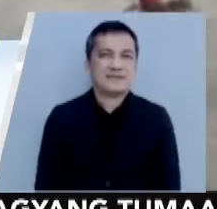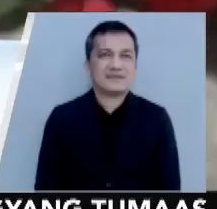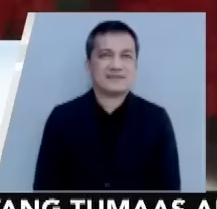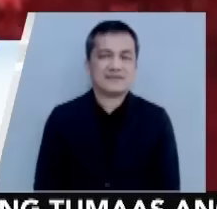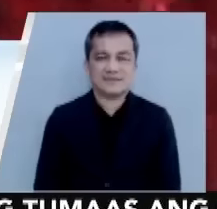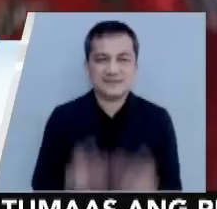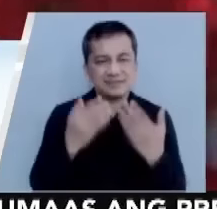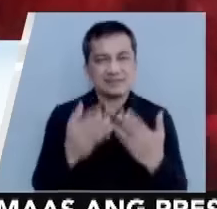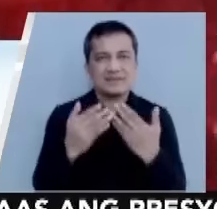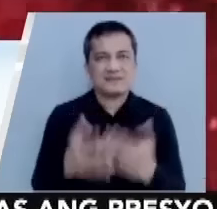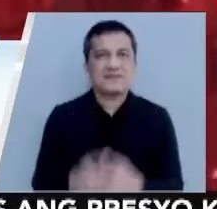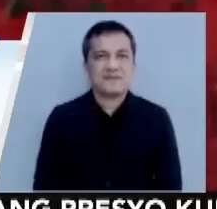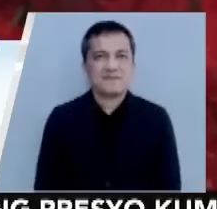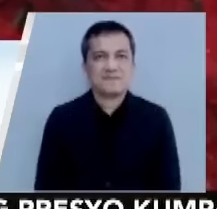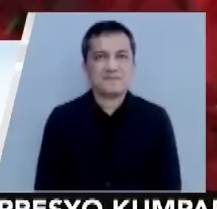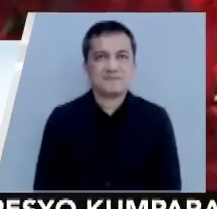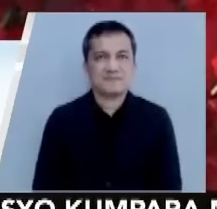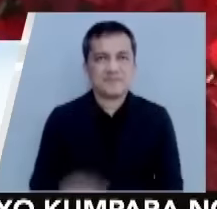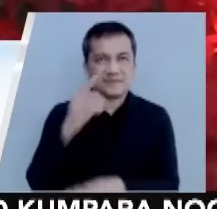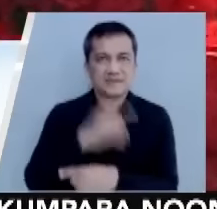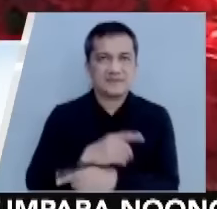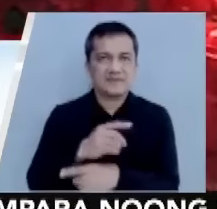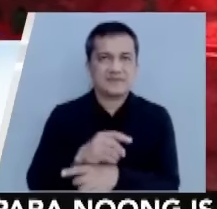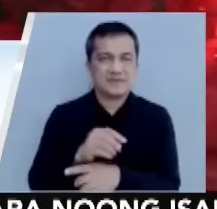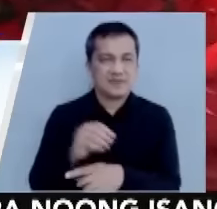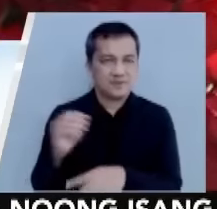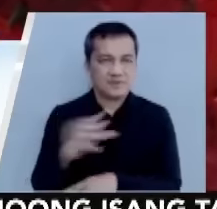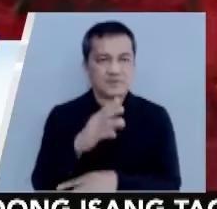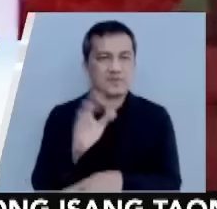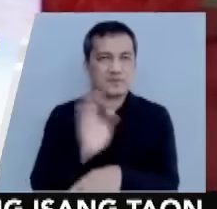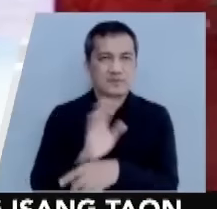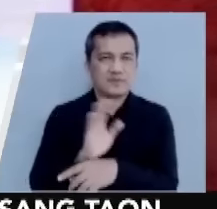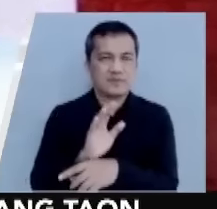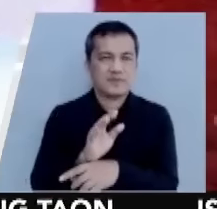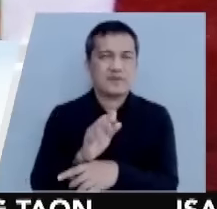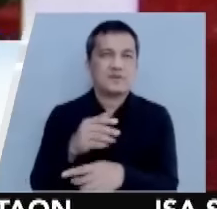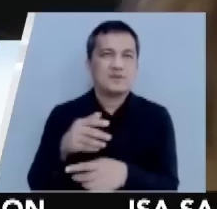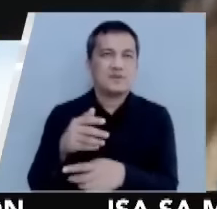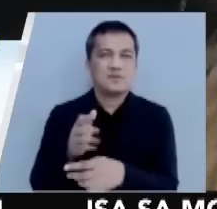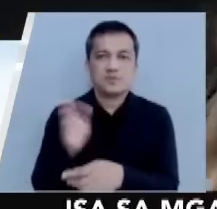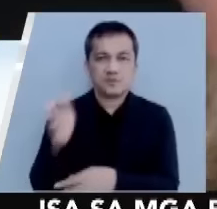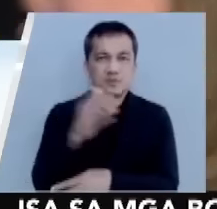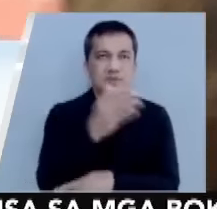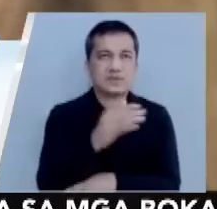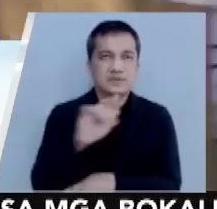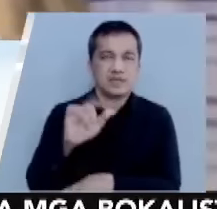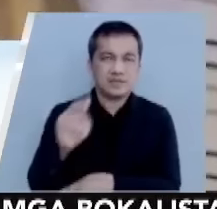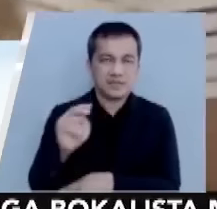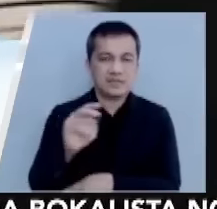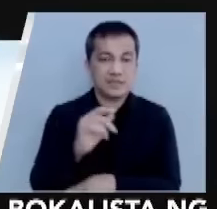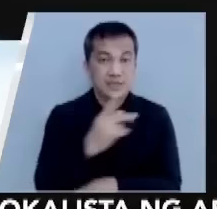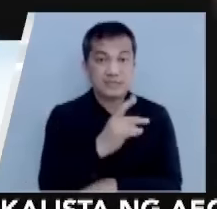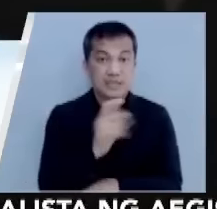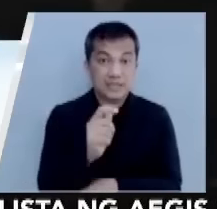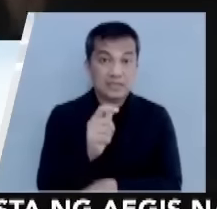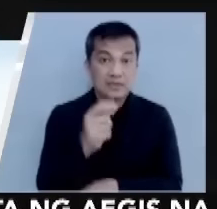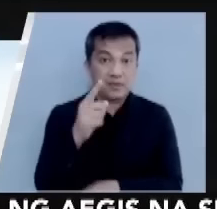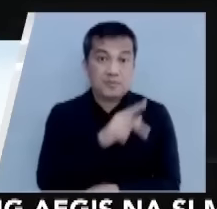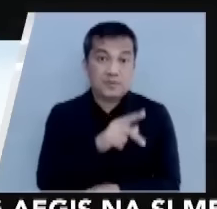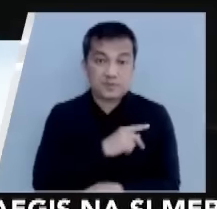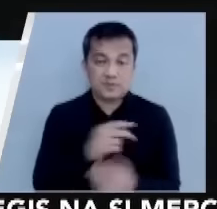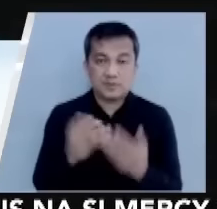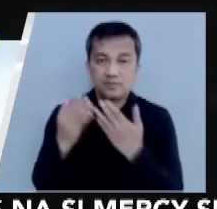Thank you. Mula day one ng pagpapalabas ng pelikula, umiikot sa mga sinihan sina Alden at Catherine Bernardo para personal na